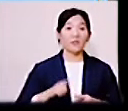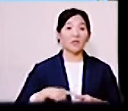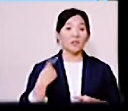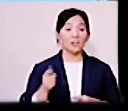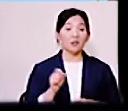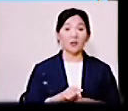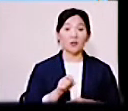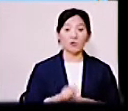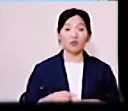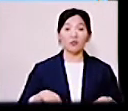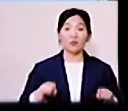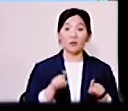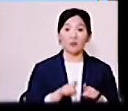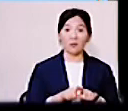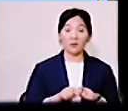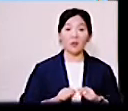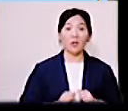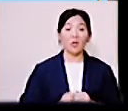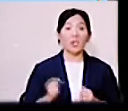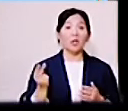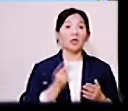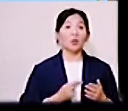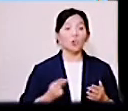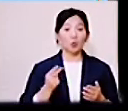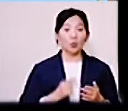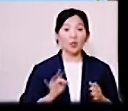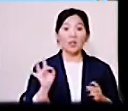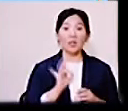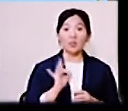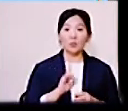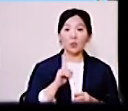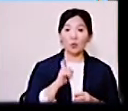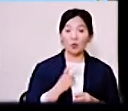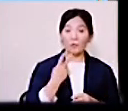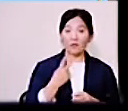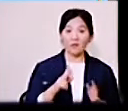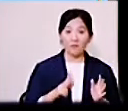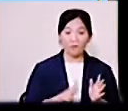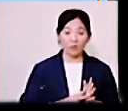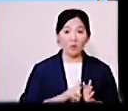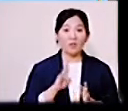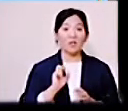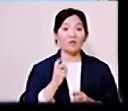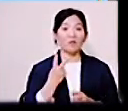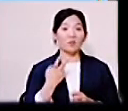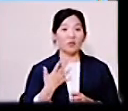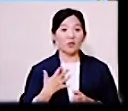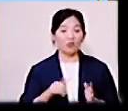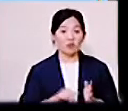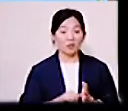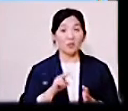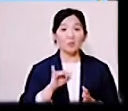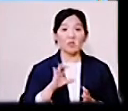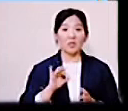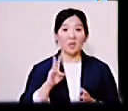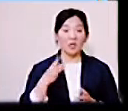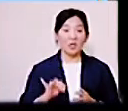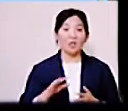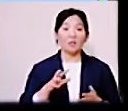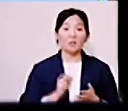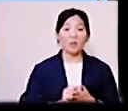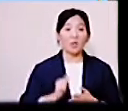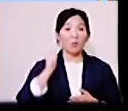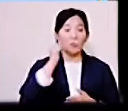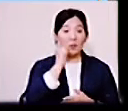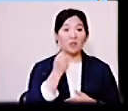Следующая задача такая. Рисунок размером 128 на 256 пикселей занимает в